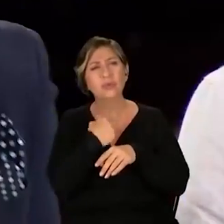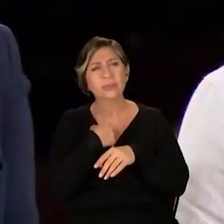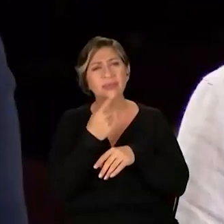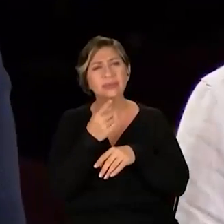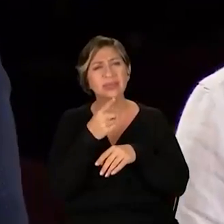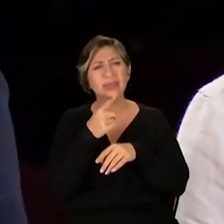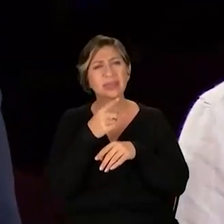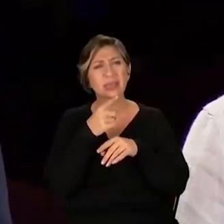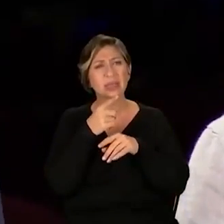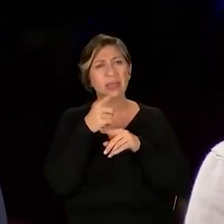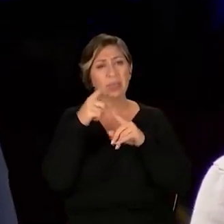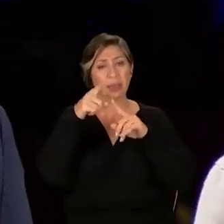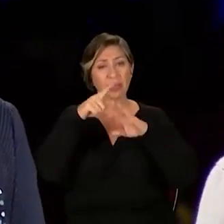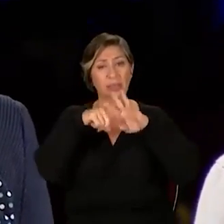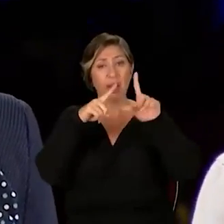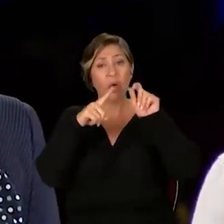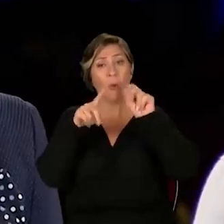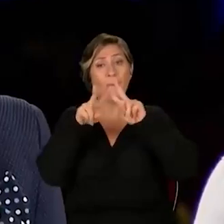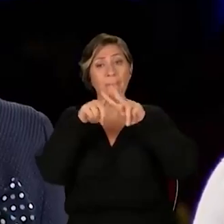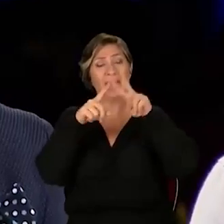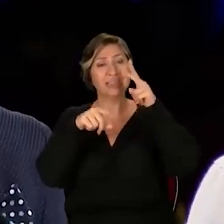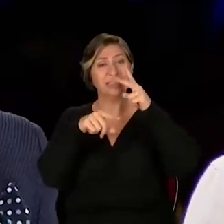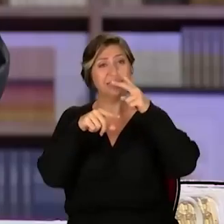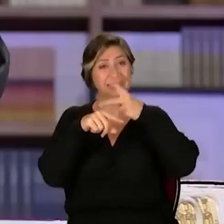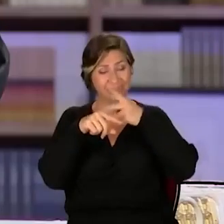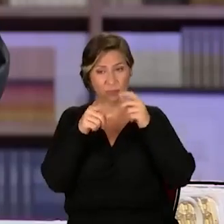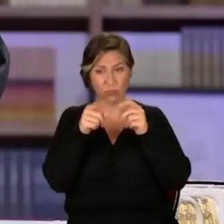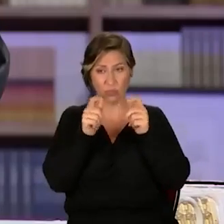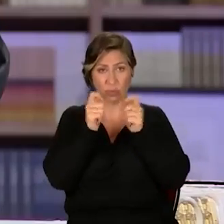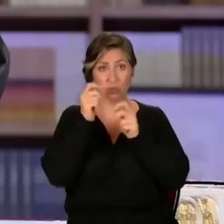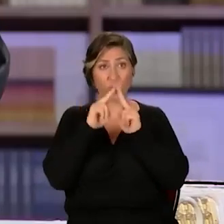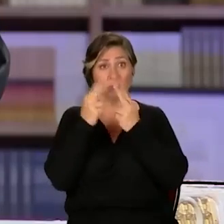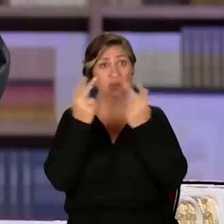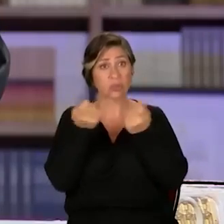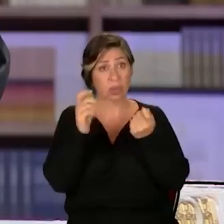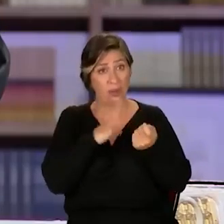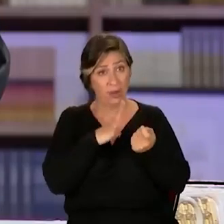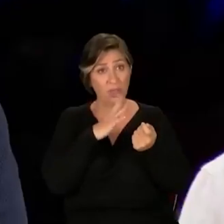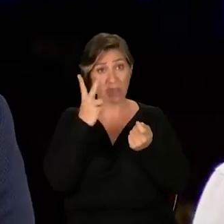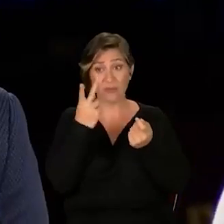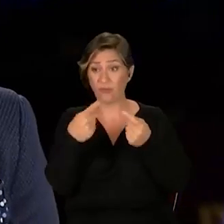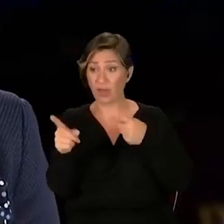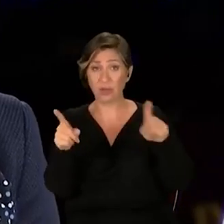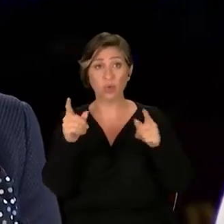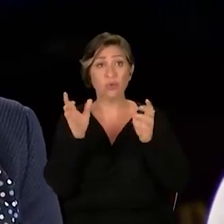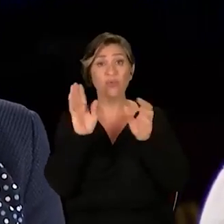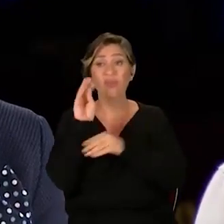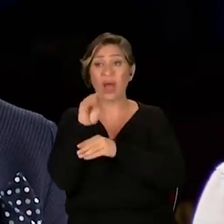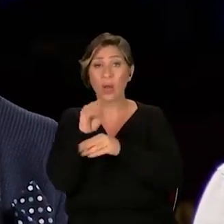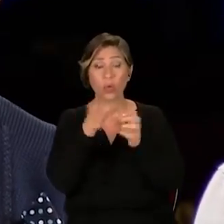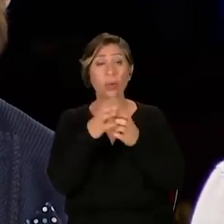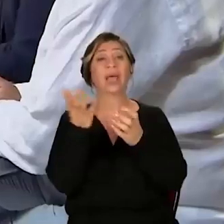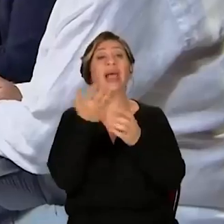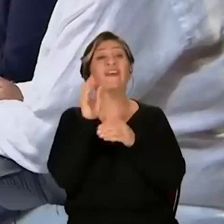şimdi. Telomeraz aktivitesini durduran bir ürün dizayn edildi. Bunun kullanıcıları var. Dünyada bununla ilgili çalışmalar var. İki farklı fare grubuna verildi. Daha hızlı